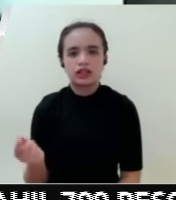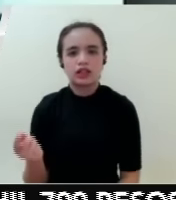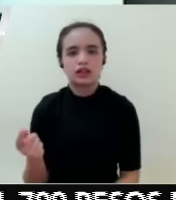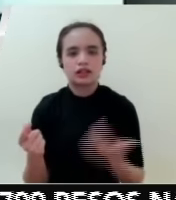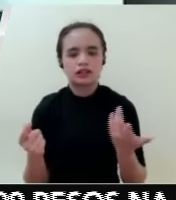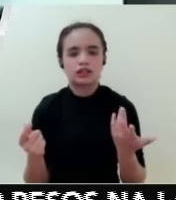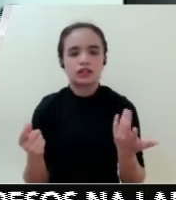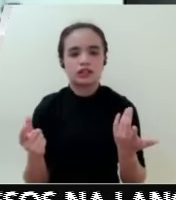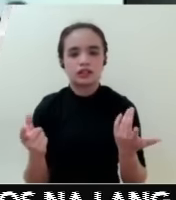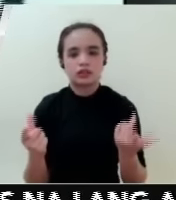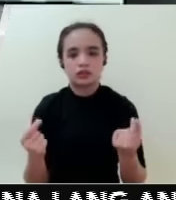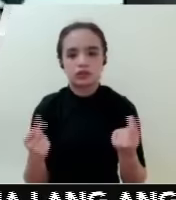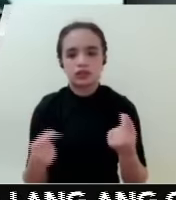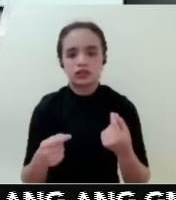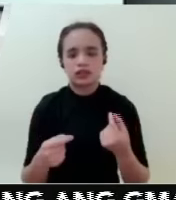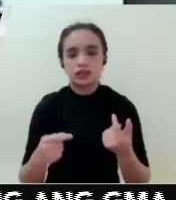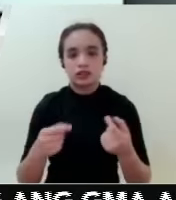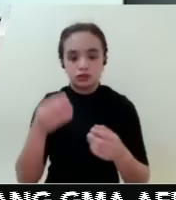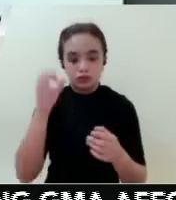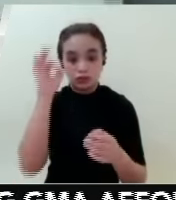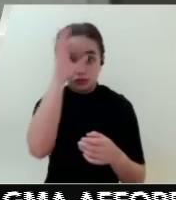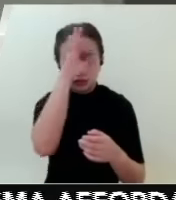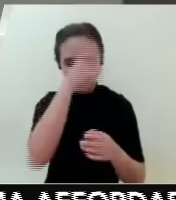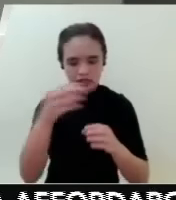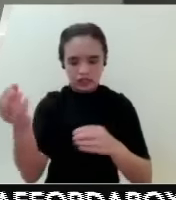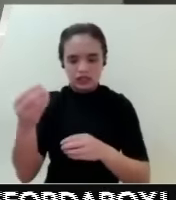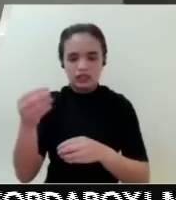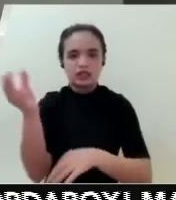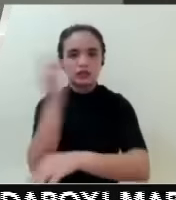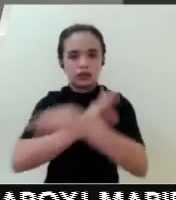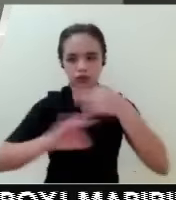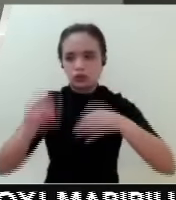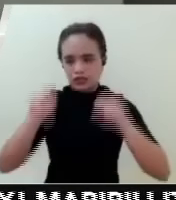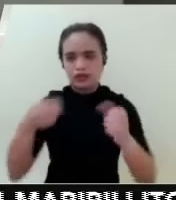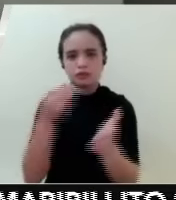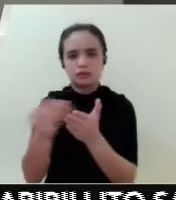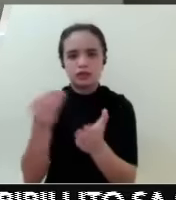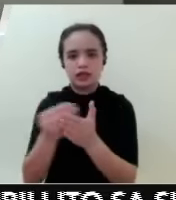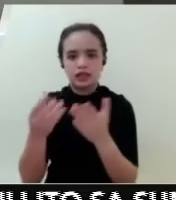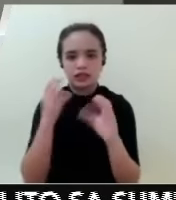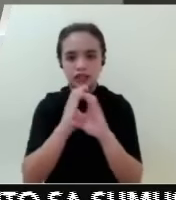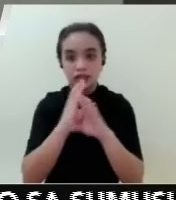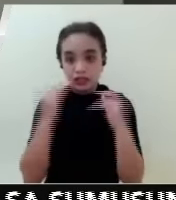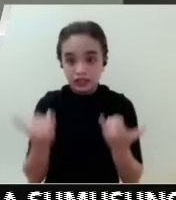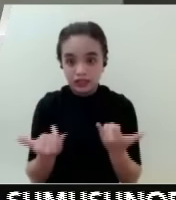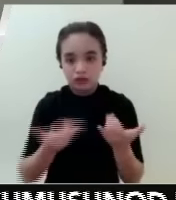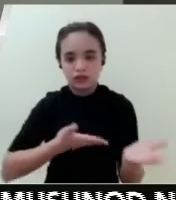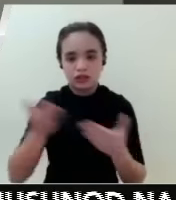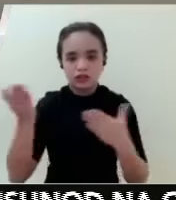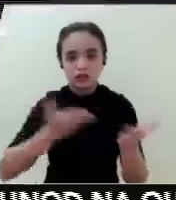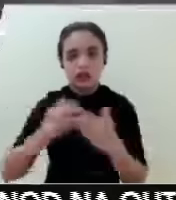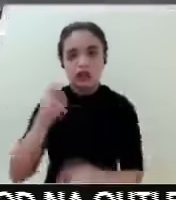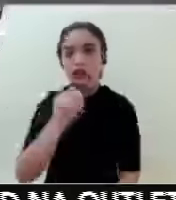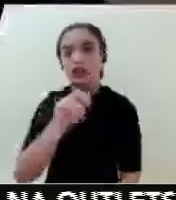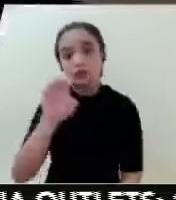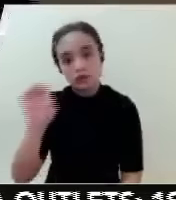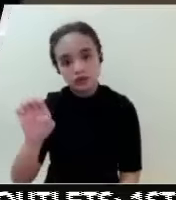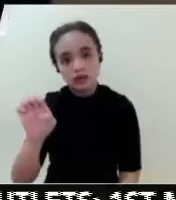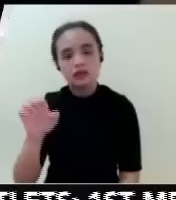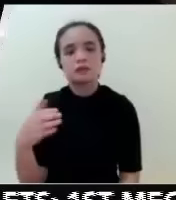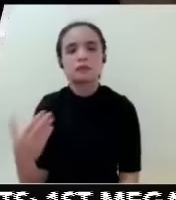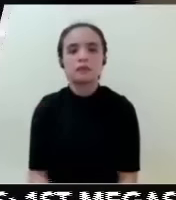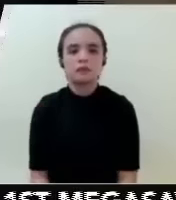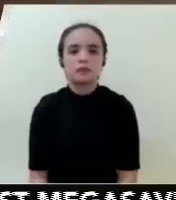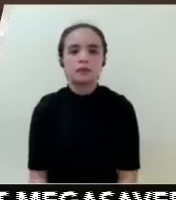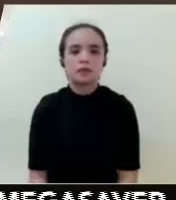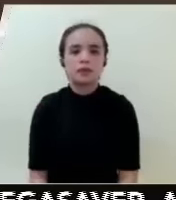ipapapalit ko na itong mga barya para makabili na ako ng sasakyan. Which is, andito ako ngayon, nagdi-deliver dito sa Nueva Ecija. Dagdag ni